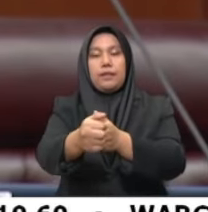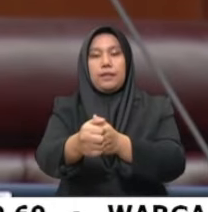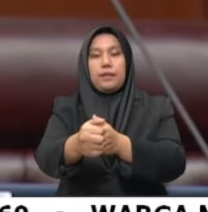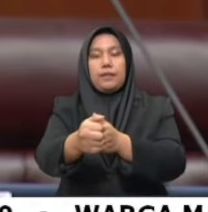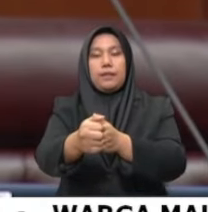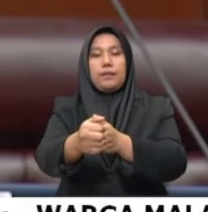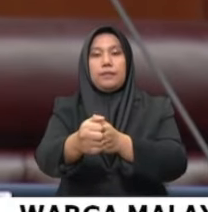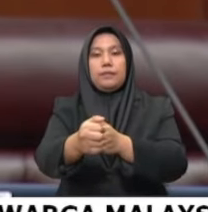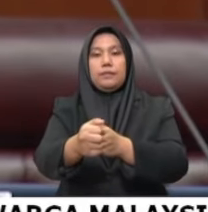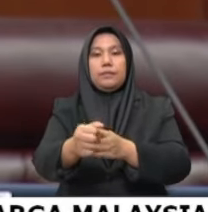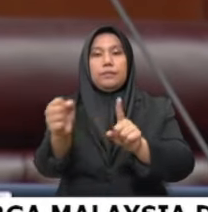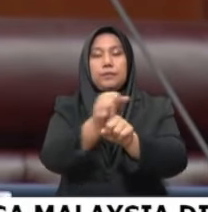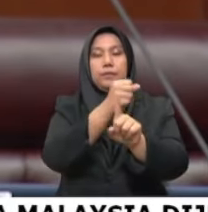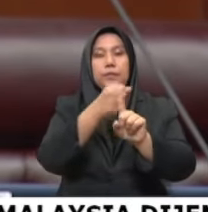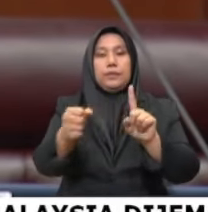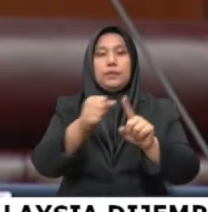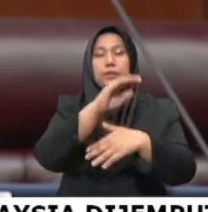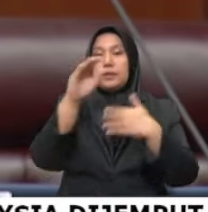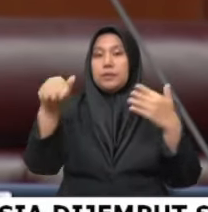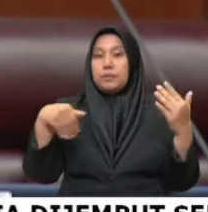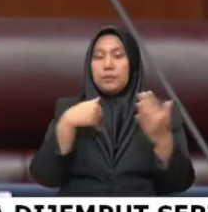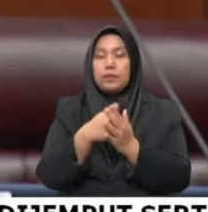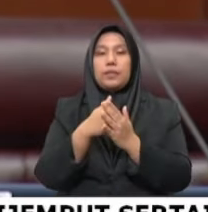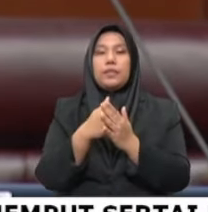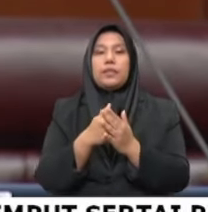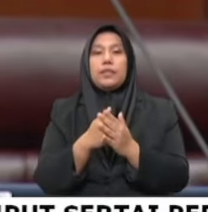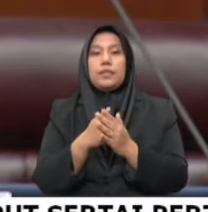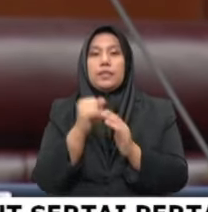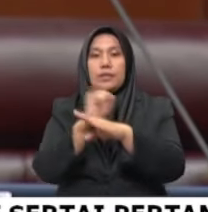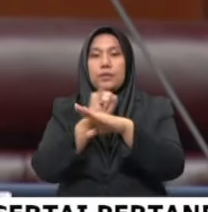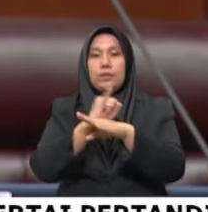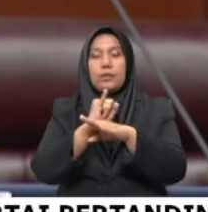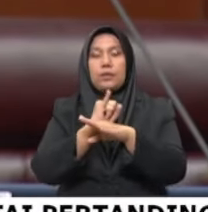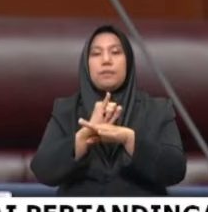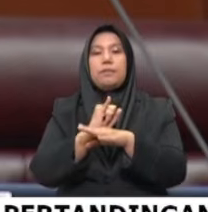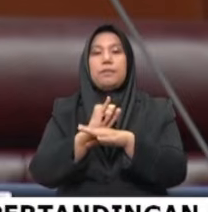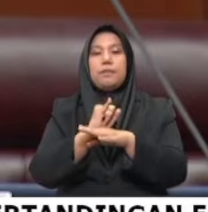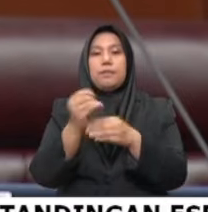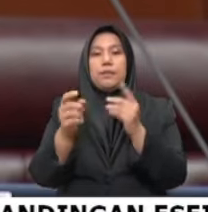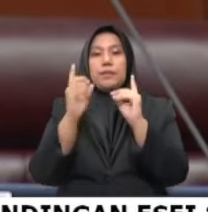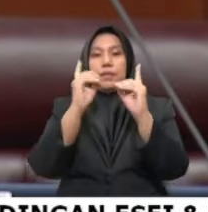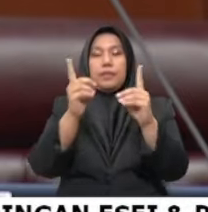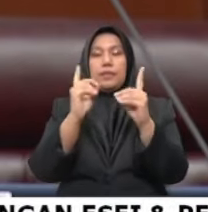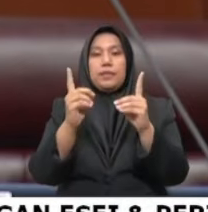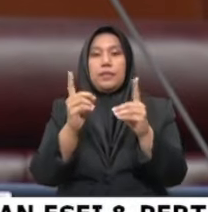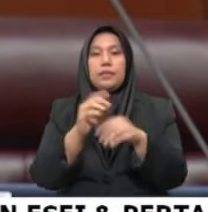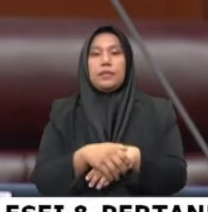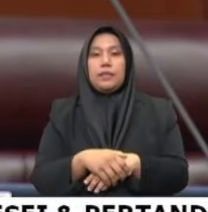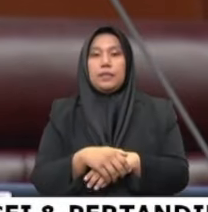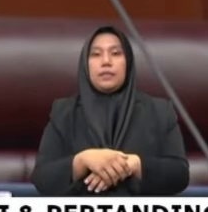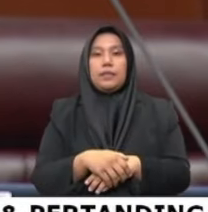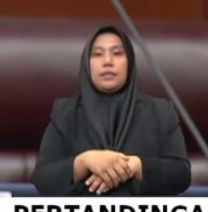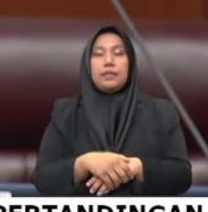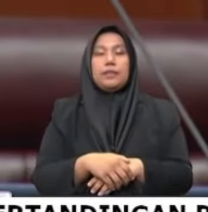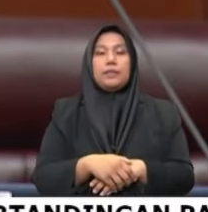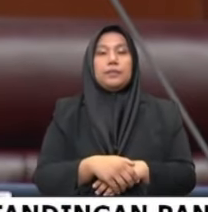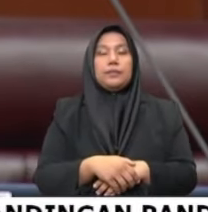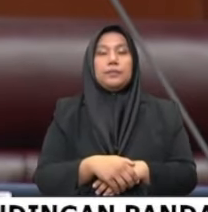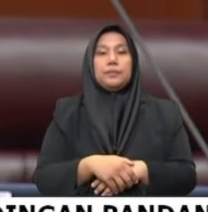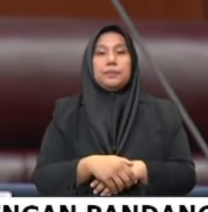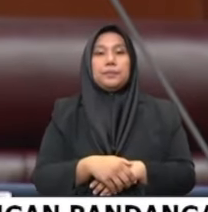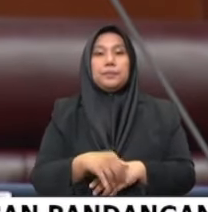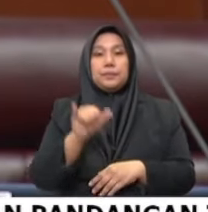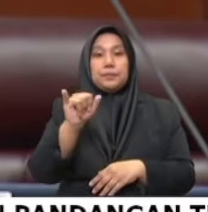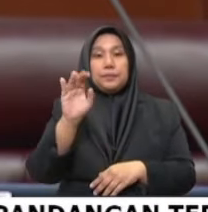mengatasi buli di semua institusi pendidikan. Jadi Yang Berhormat, kalau dalam bahasa mudahnya, order hari ini dah dapat semalam. Maknanya